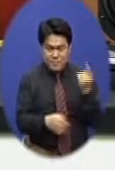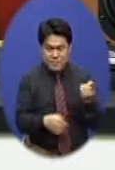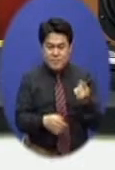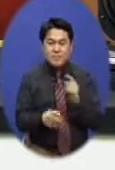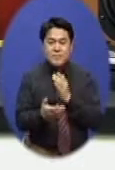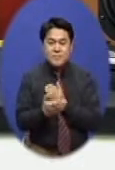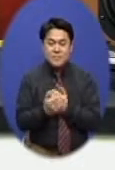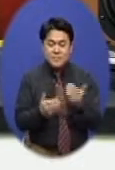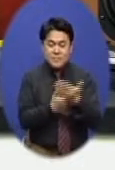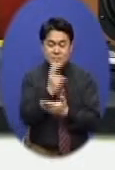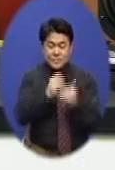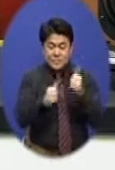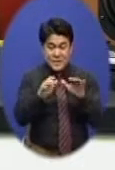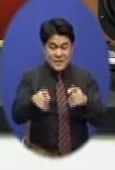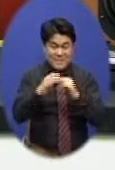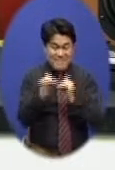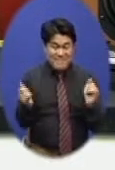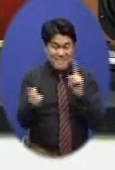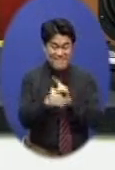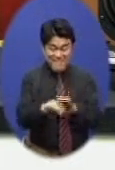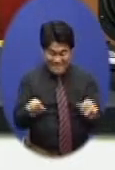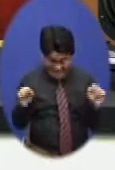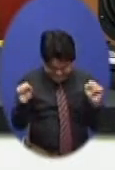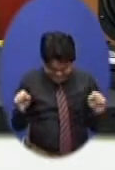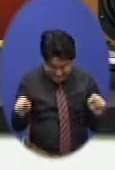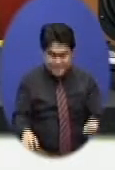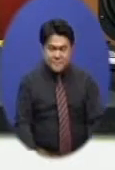나눔 노래자랑 즉석 참여자 만나보겠습니다. 안녕하세요.